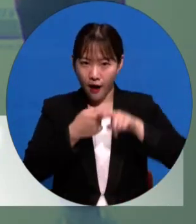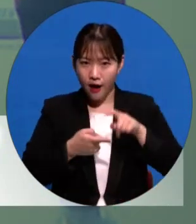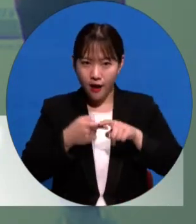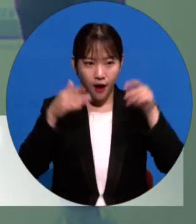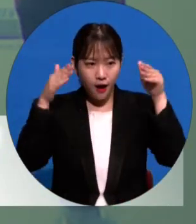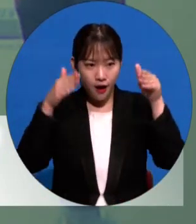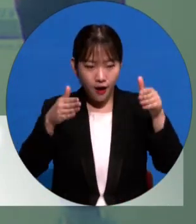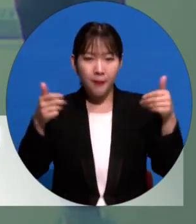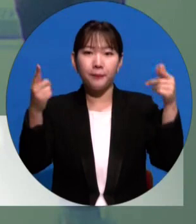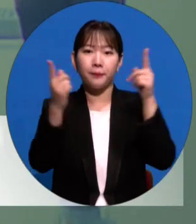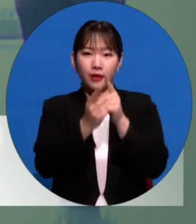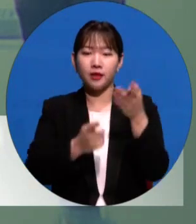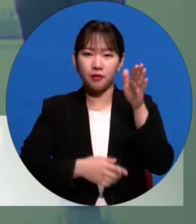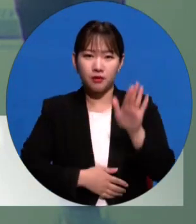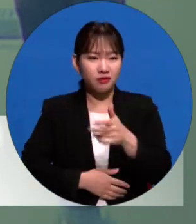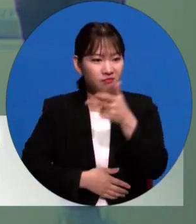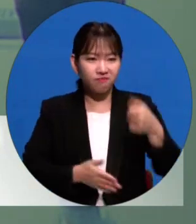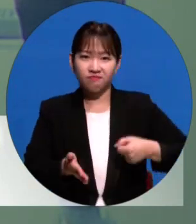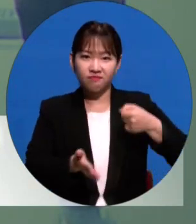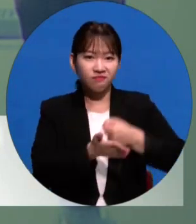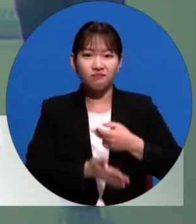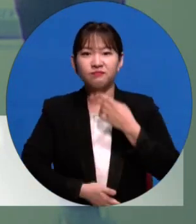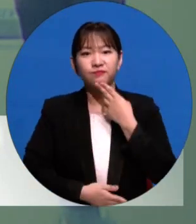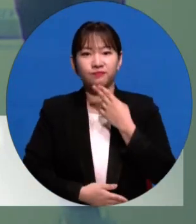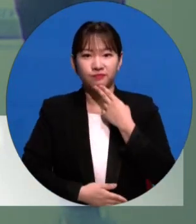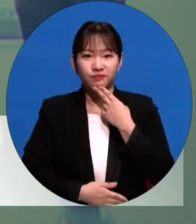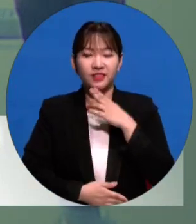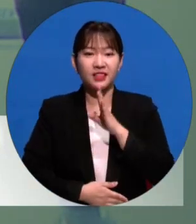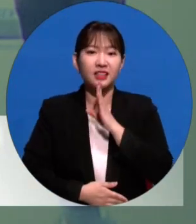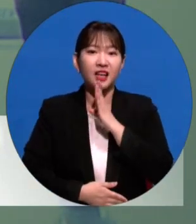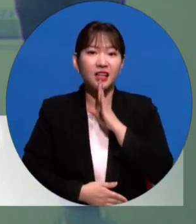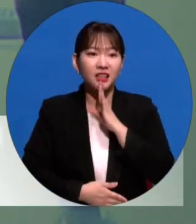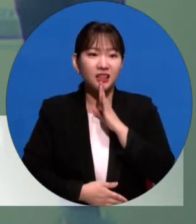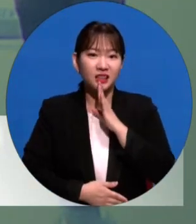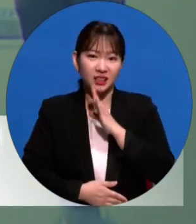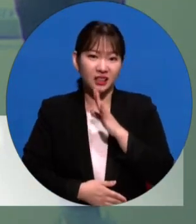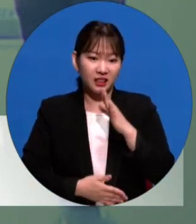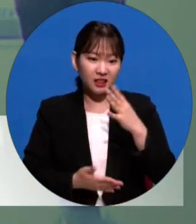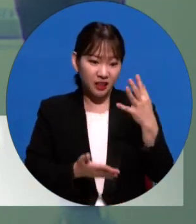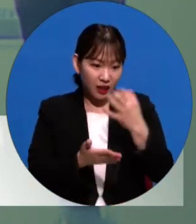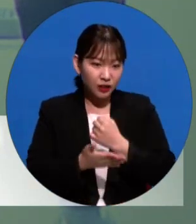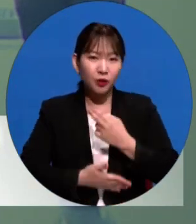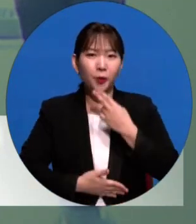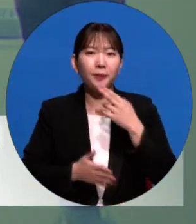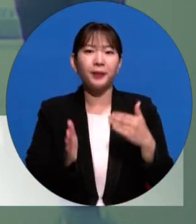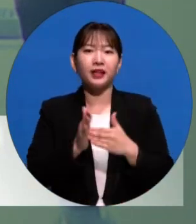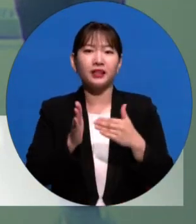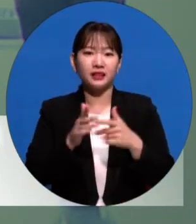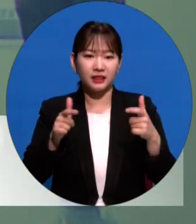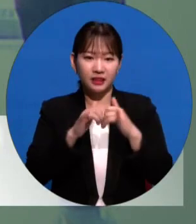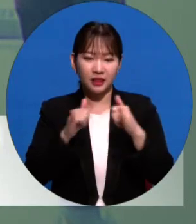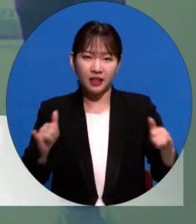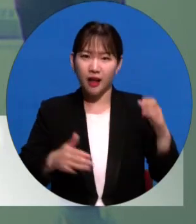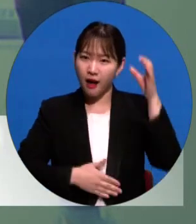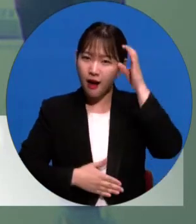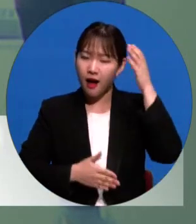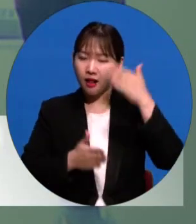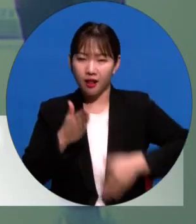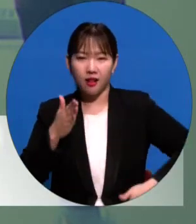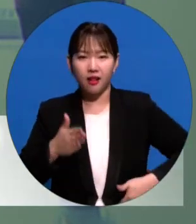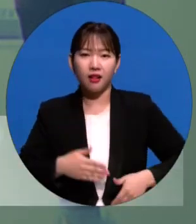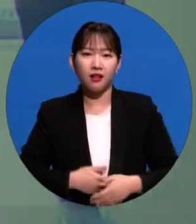이루어진 회동이었지만 통 큰 결단 없이 사실상 빈손으로 끝나 지역민들의 기대에 크게 못